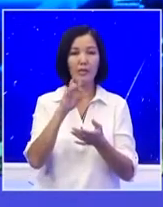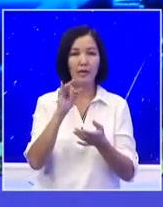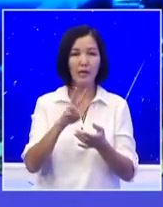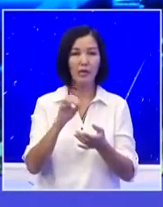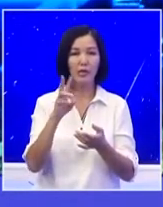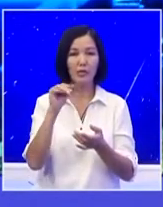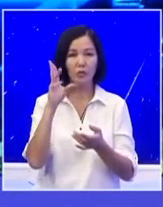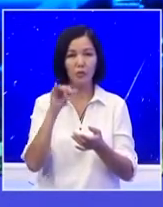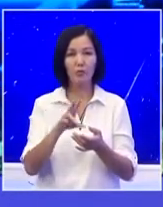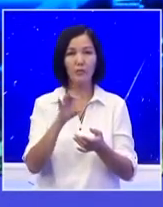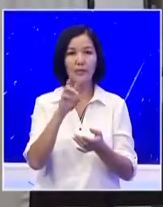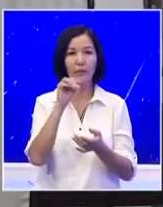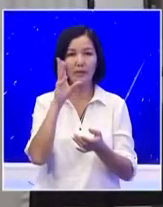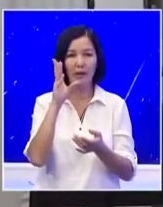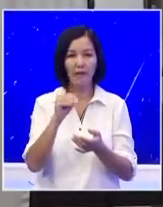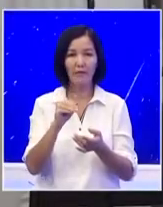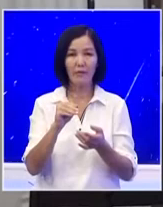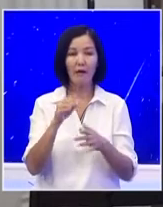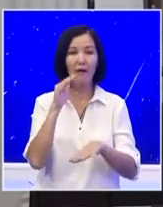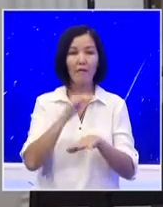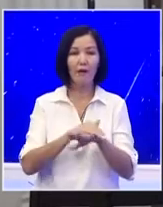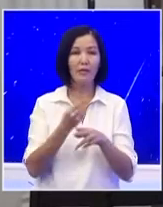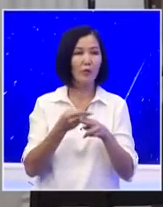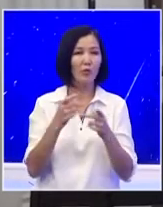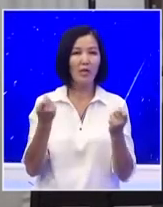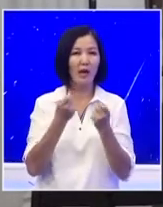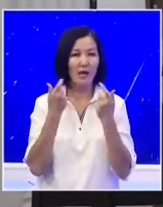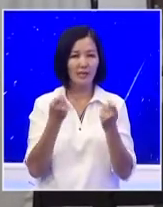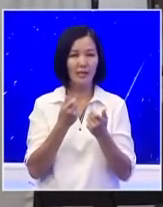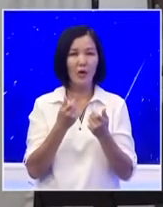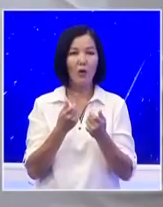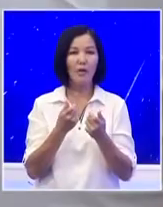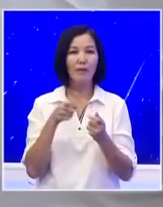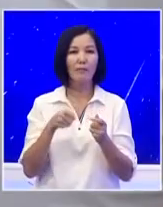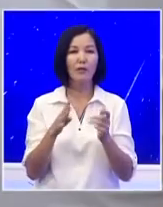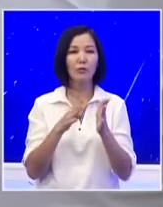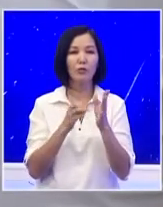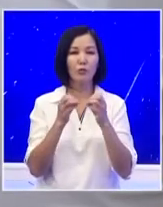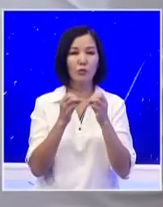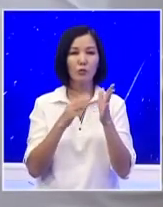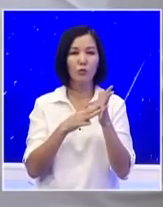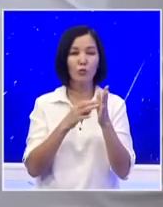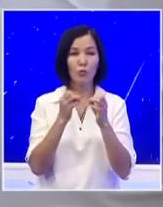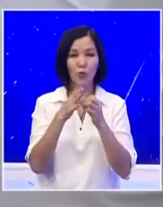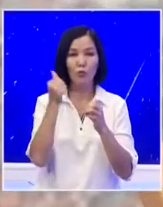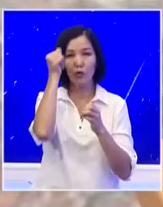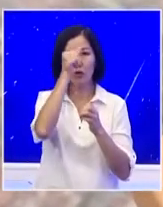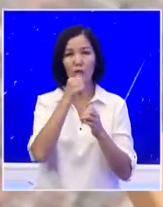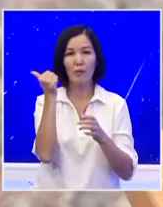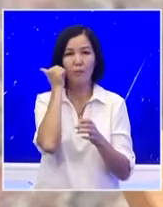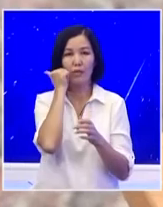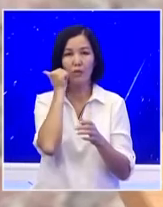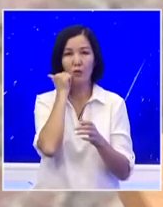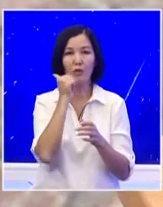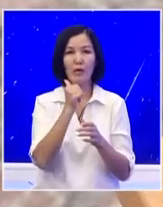Сатылған Сапатаевтың еңбектері жайлы дерек сирек кездеседі дейді мамандар. Олардың айтуынша 1914 жылы Мәскеуде жарық көрген Әл